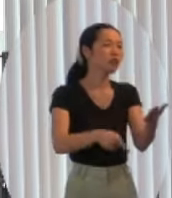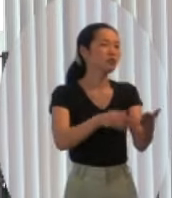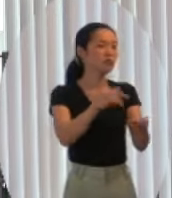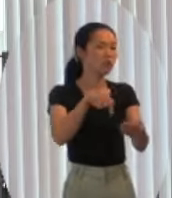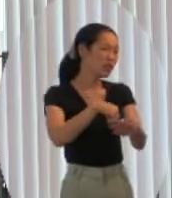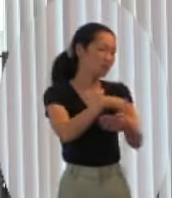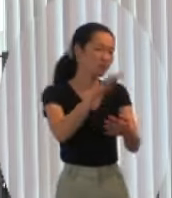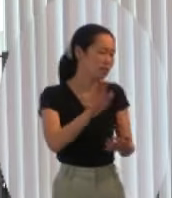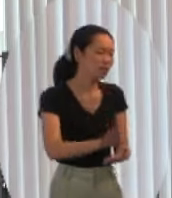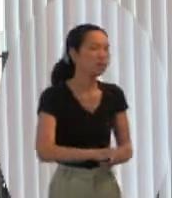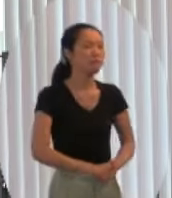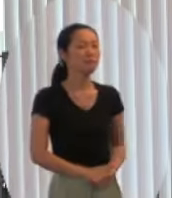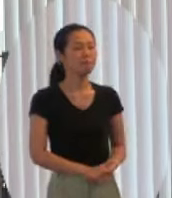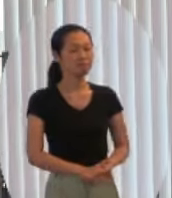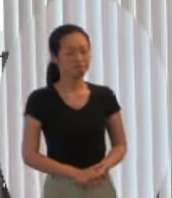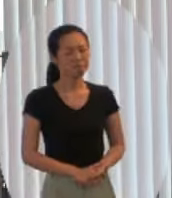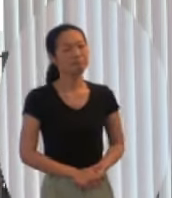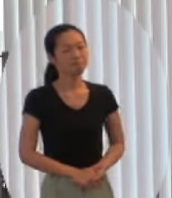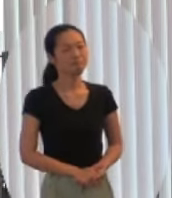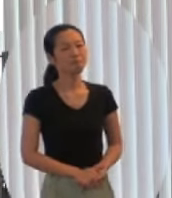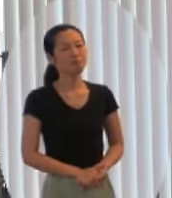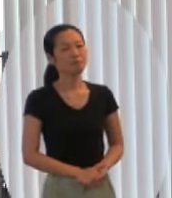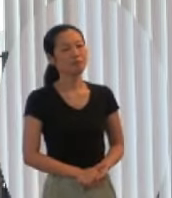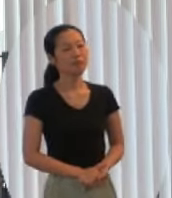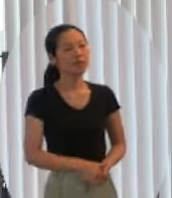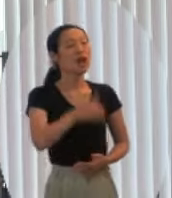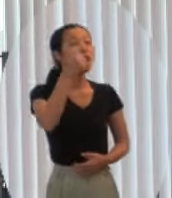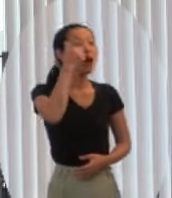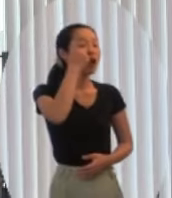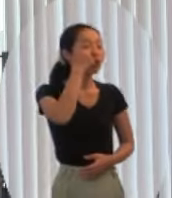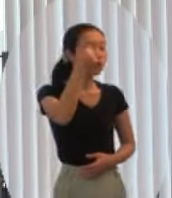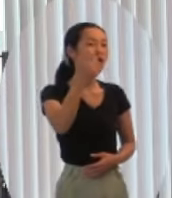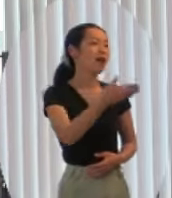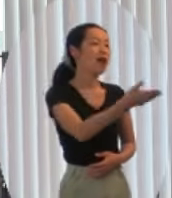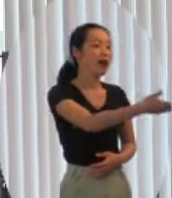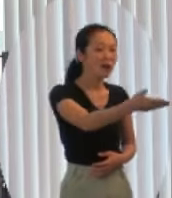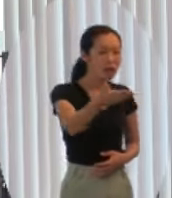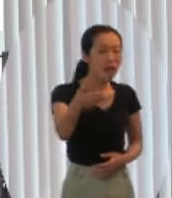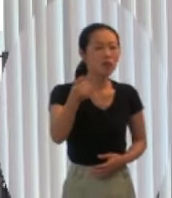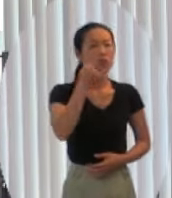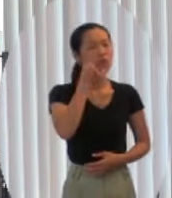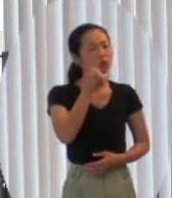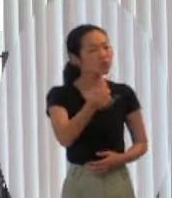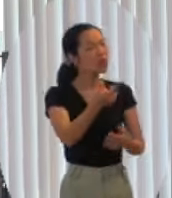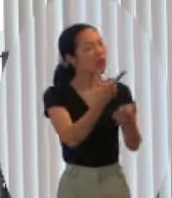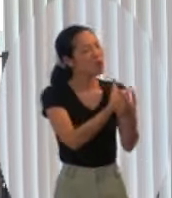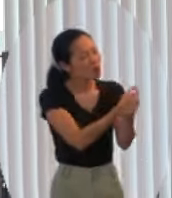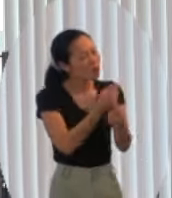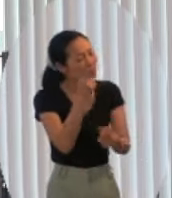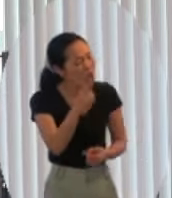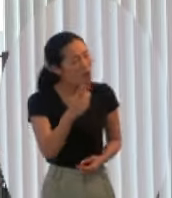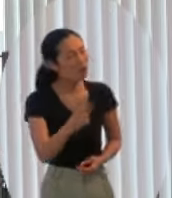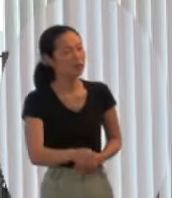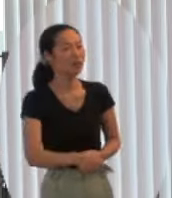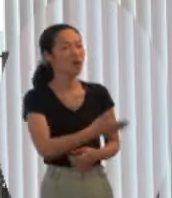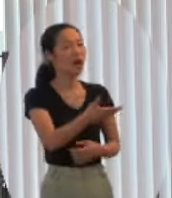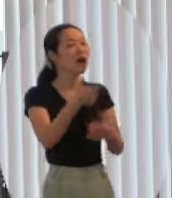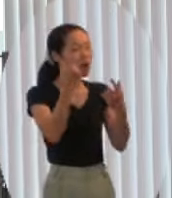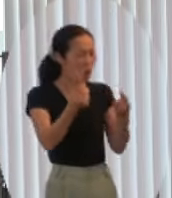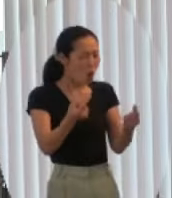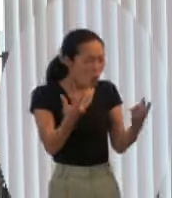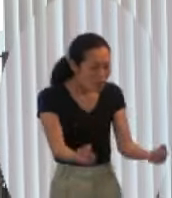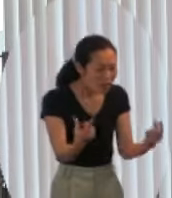土台があるわけですね。それは主があなた方を許してくださったように、あなた方も同じよう